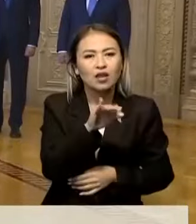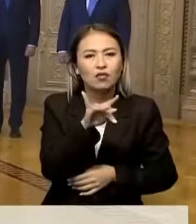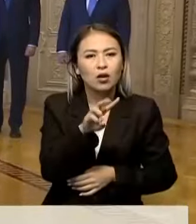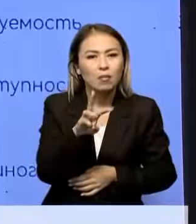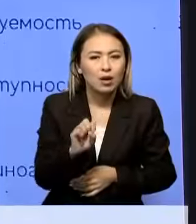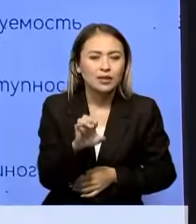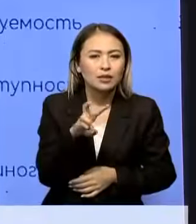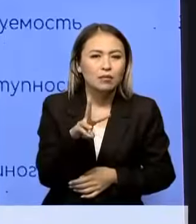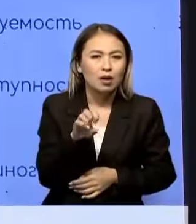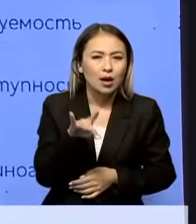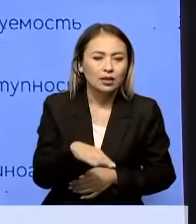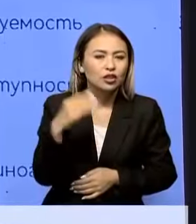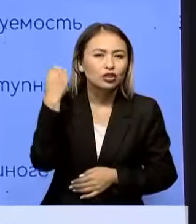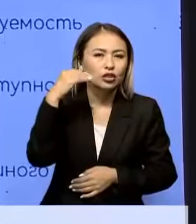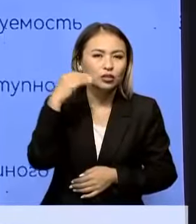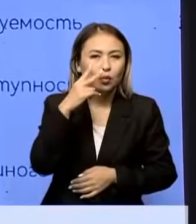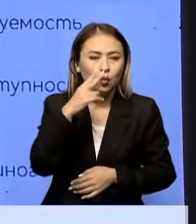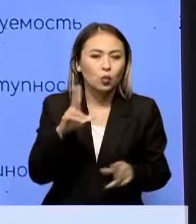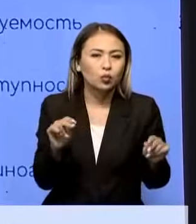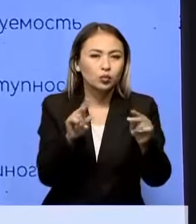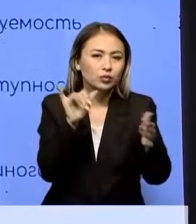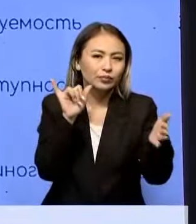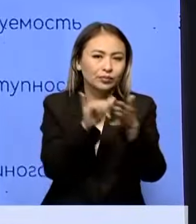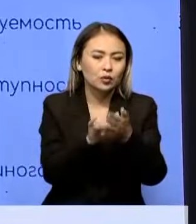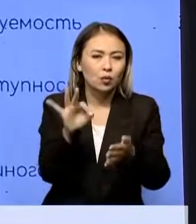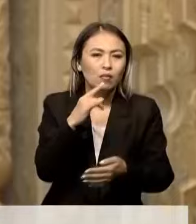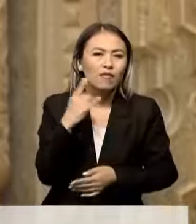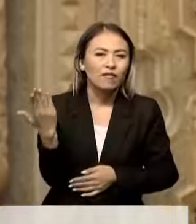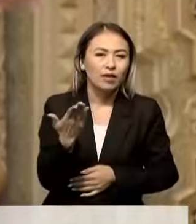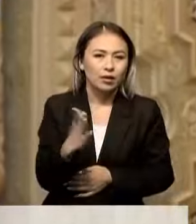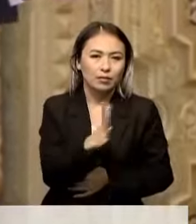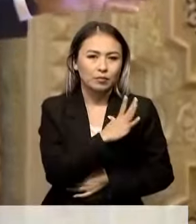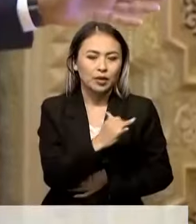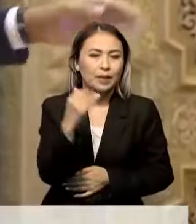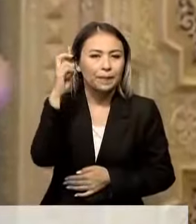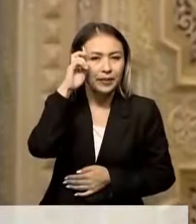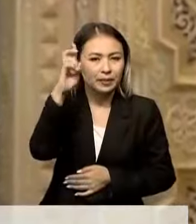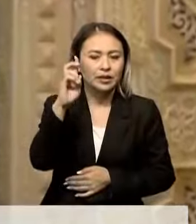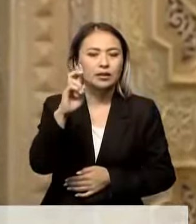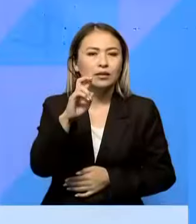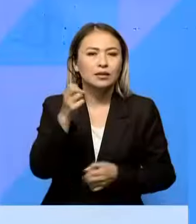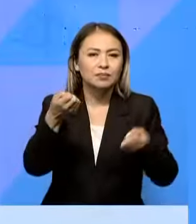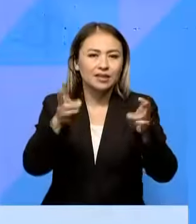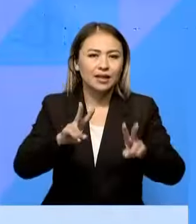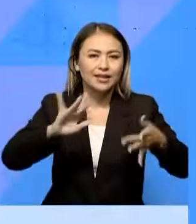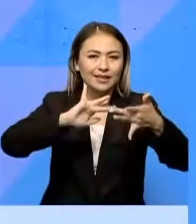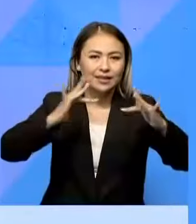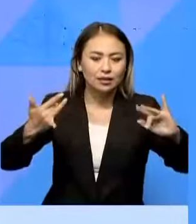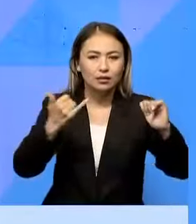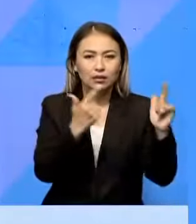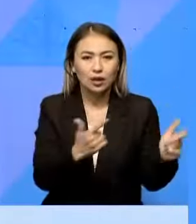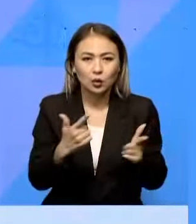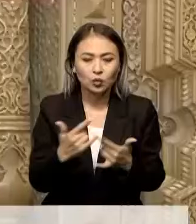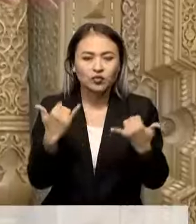Bridge жүйелері Тәжікстан серверлерінде сәтті орналастырған жөнінде баяндалды. Қазір Тәжікстанның мемлекеттік органдарына арналған сайттарды әзірлеу жұмыстары қолға